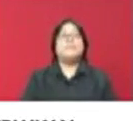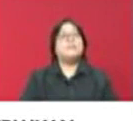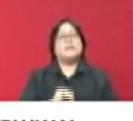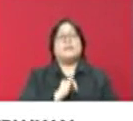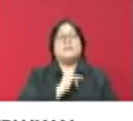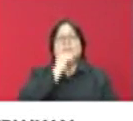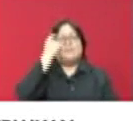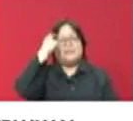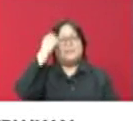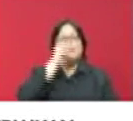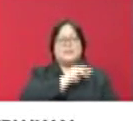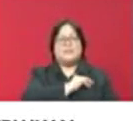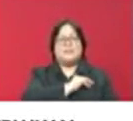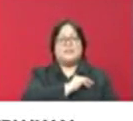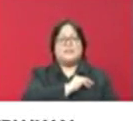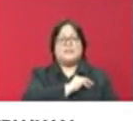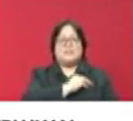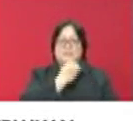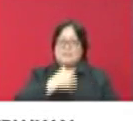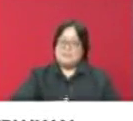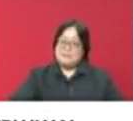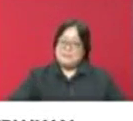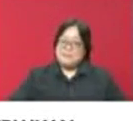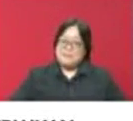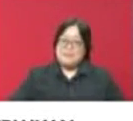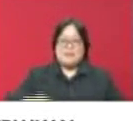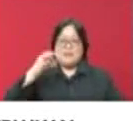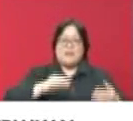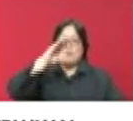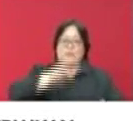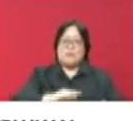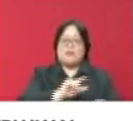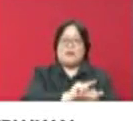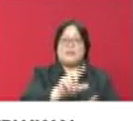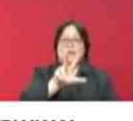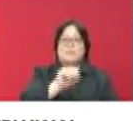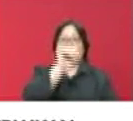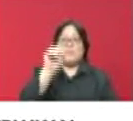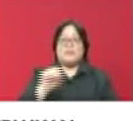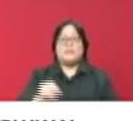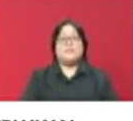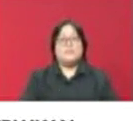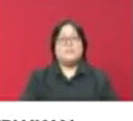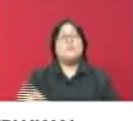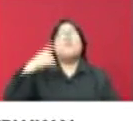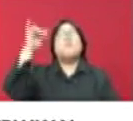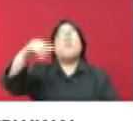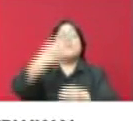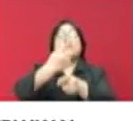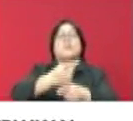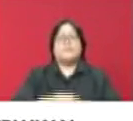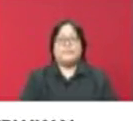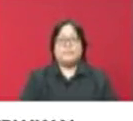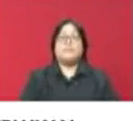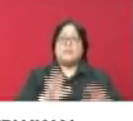saya tak fikir menteri akan kebuluran kerana dikurangkan gaji 30%. Sebaliknya,